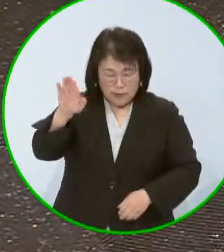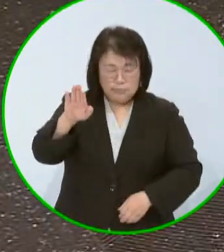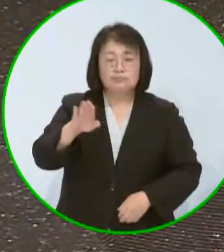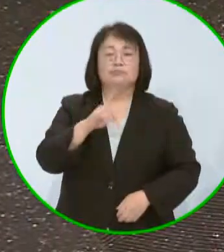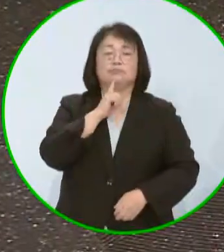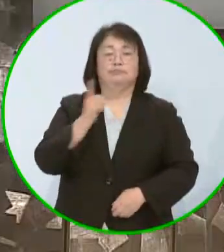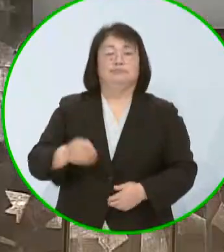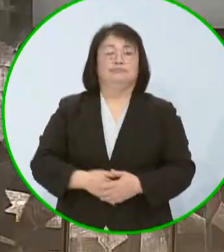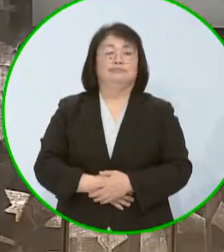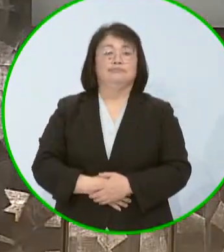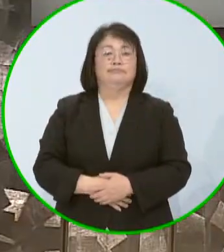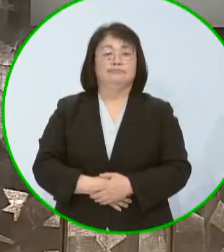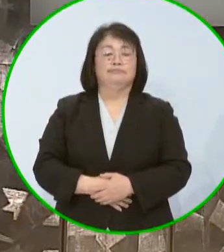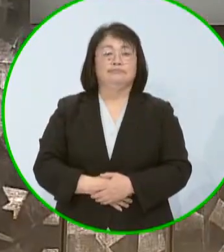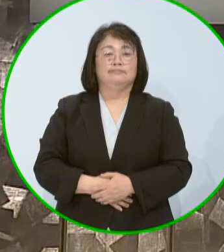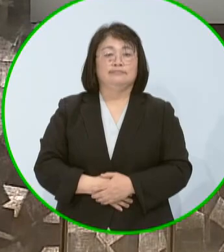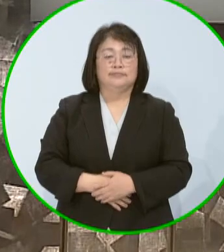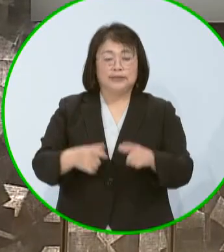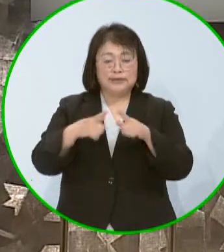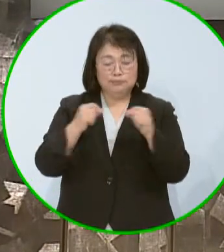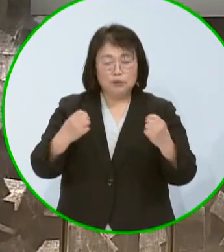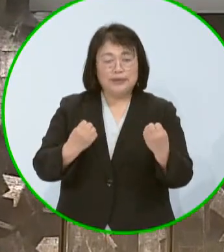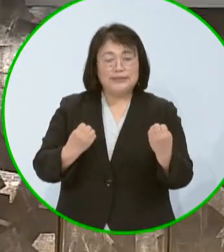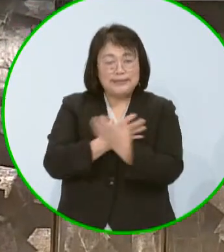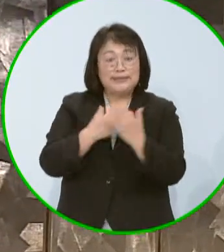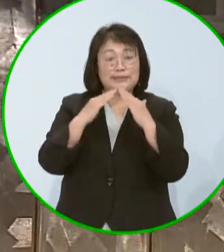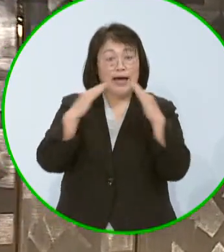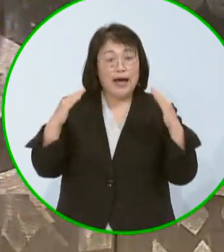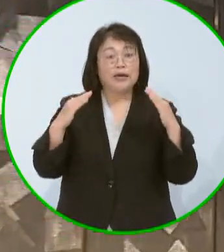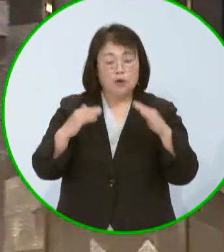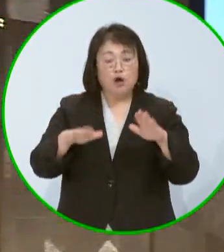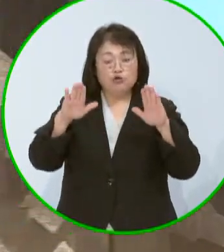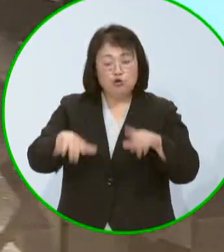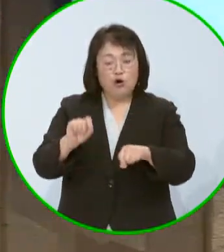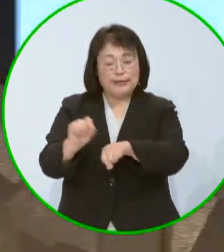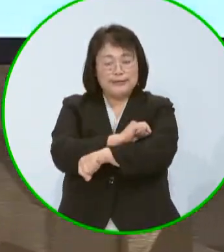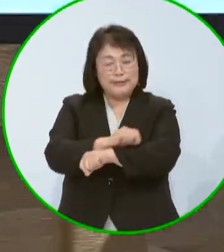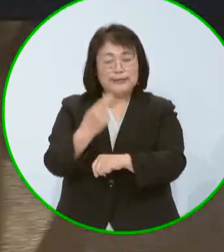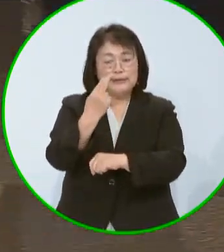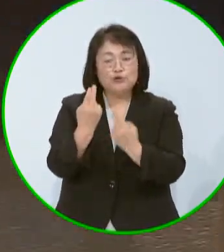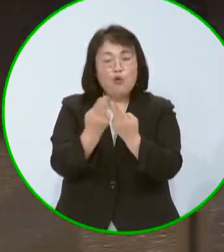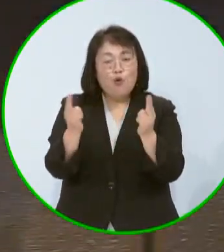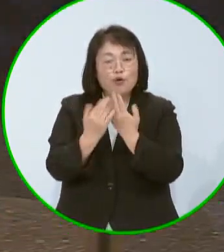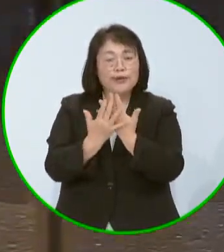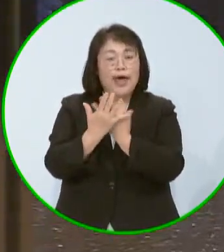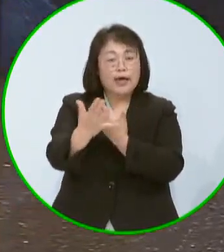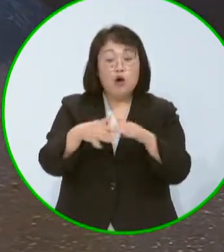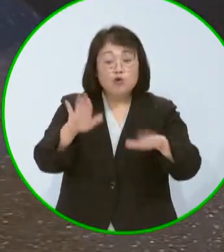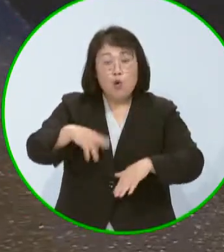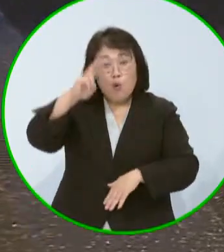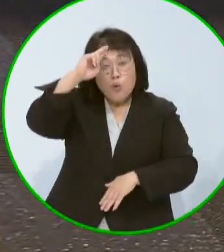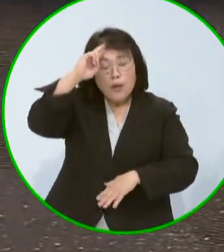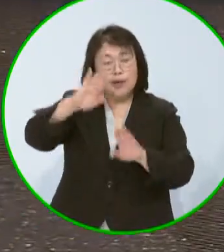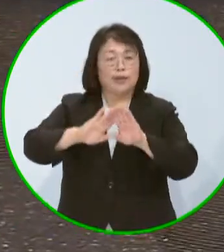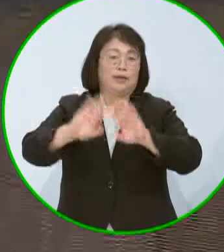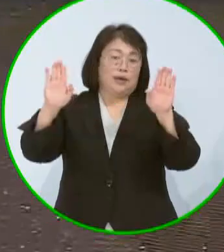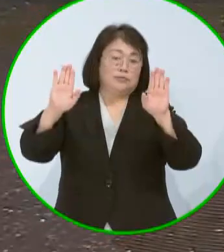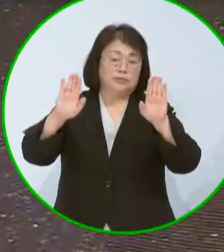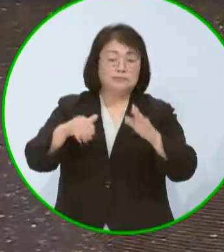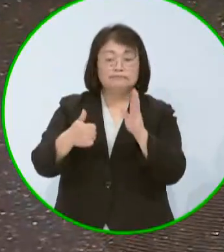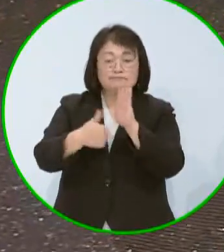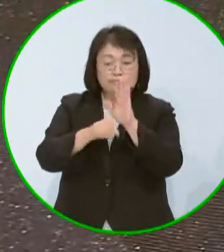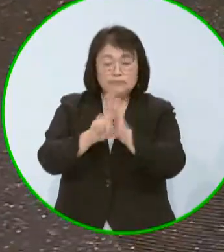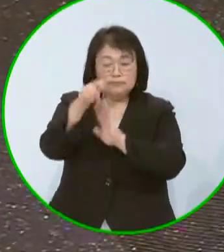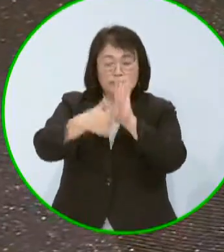。 日本維新の会は今日臨時党大会を大阪市内のホテルで開き、馬場伸